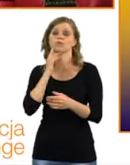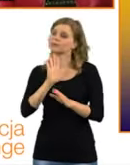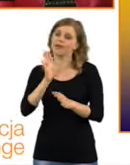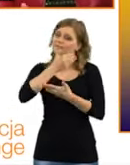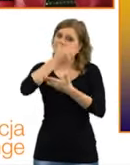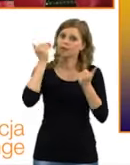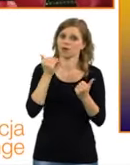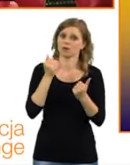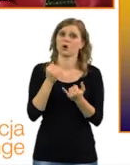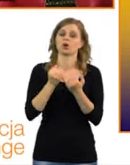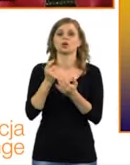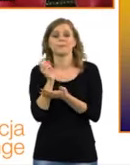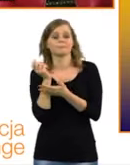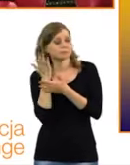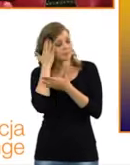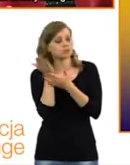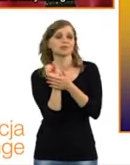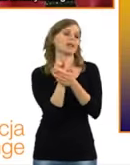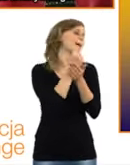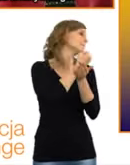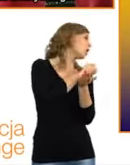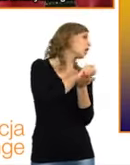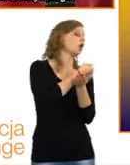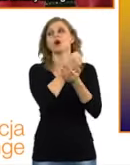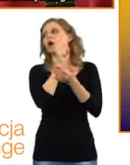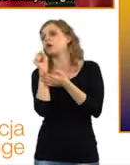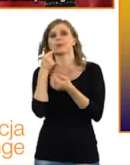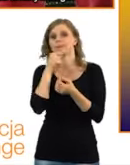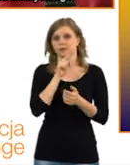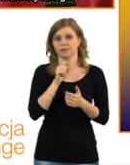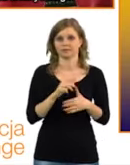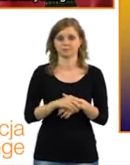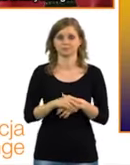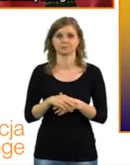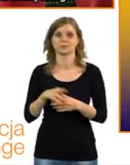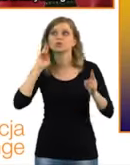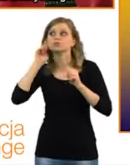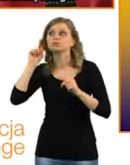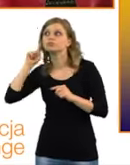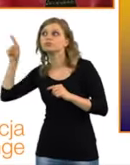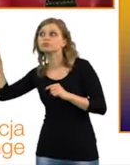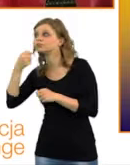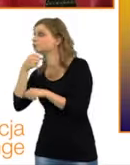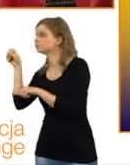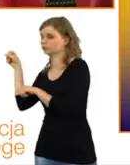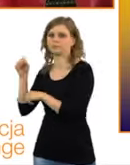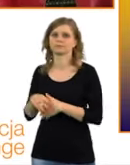nie będzie w stanie przekręcić główki na bok w kierunku bodźca akustycznego.